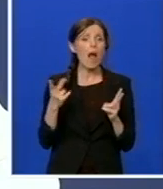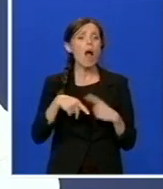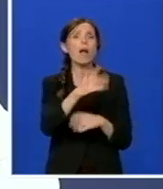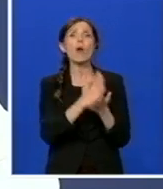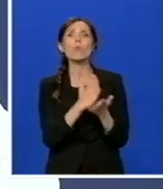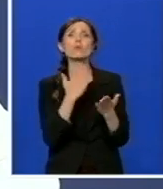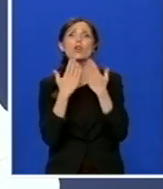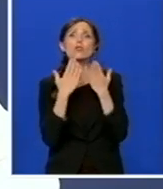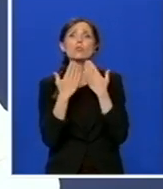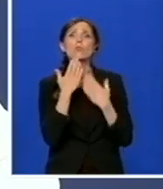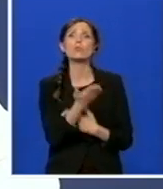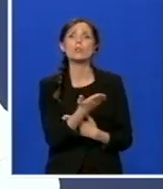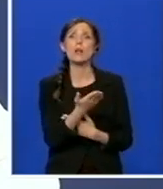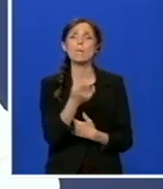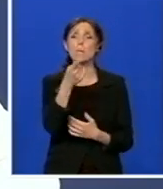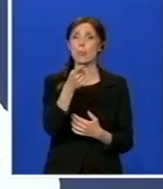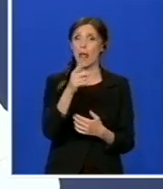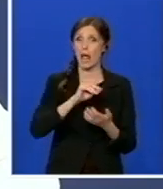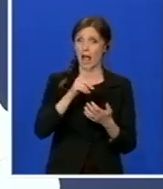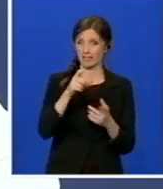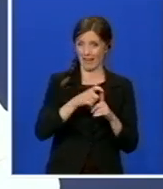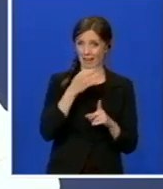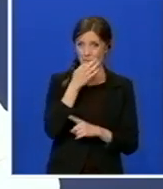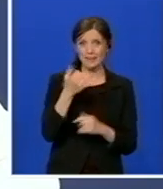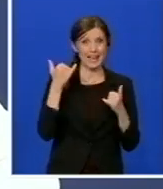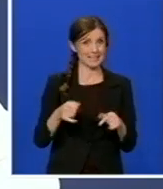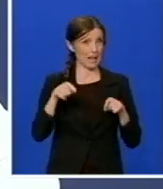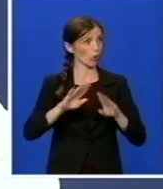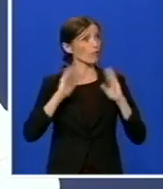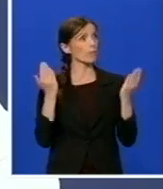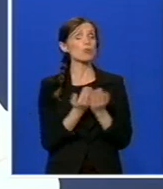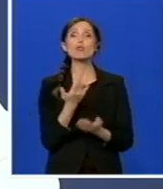Koliko sada ima osoba u prostoriji ovoj?